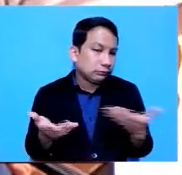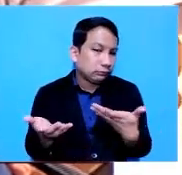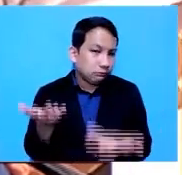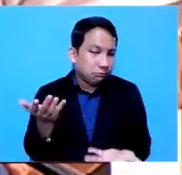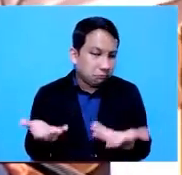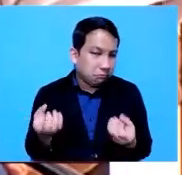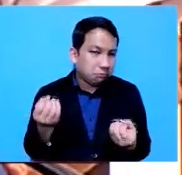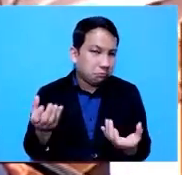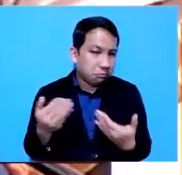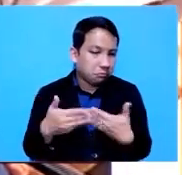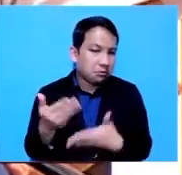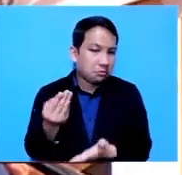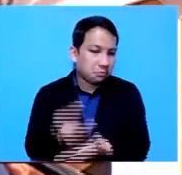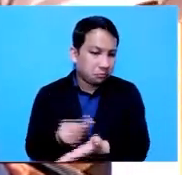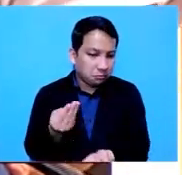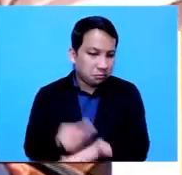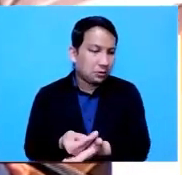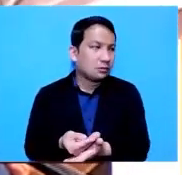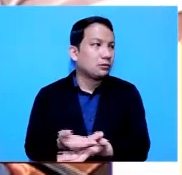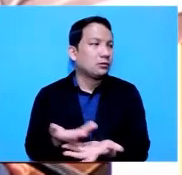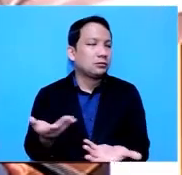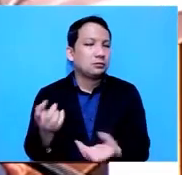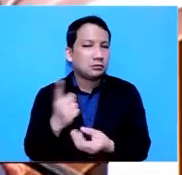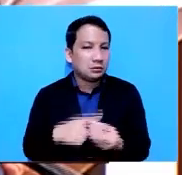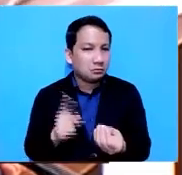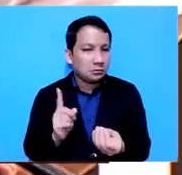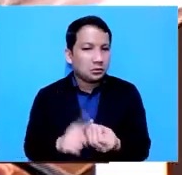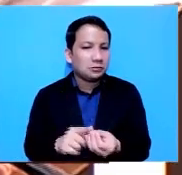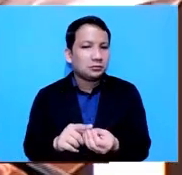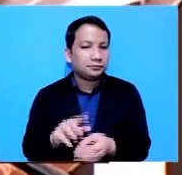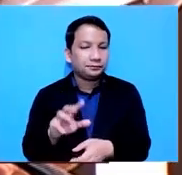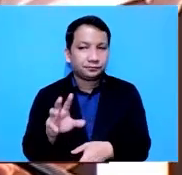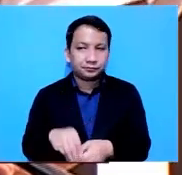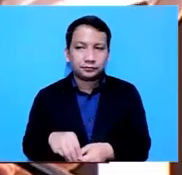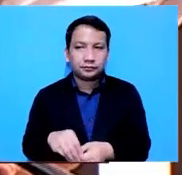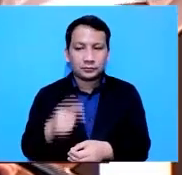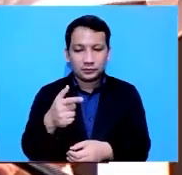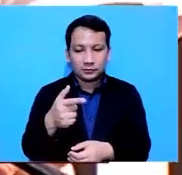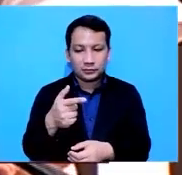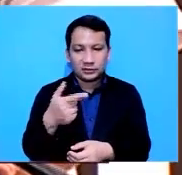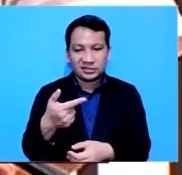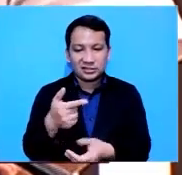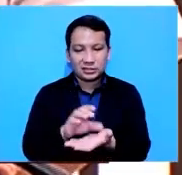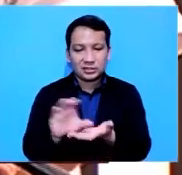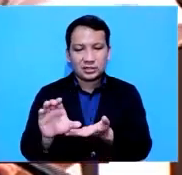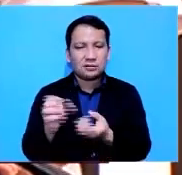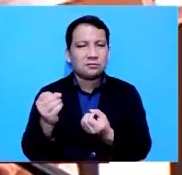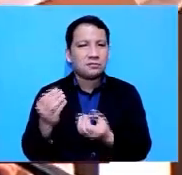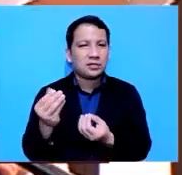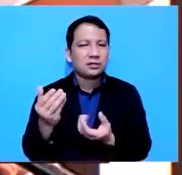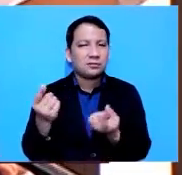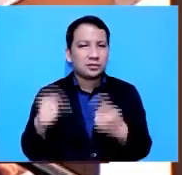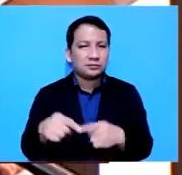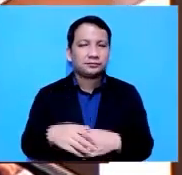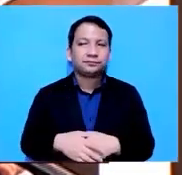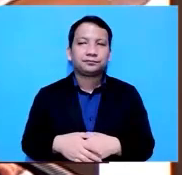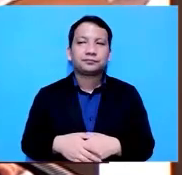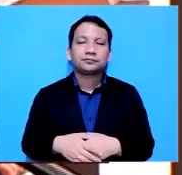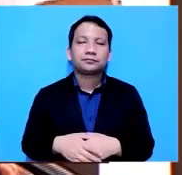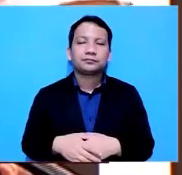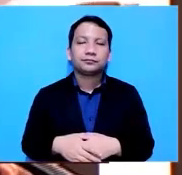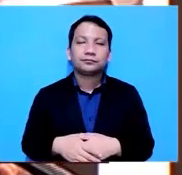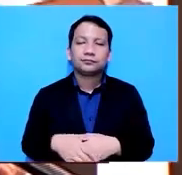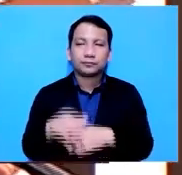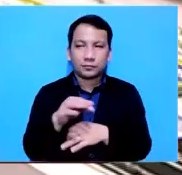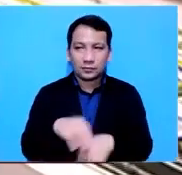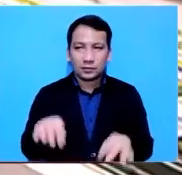mayroong pera na naman sa GCash. Maraming consequences to. Kaya dapat fair dyan ang